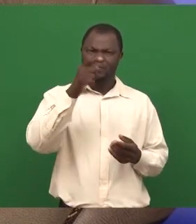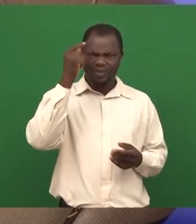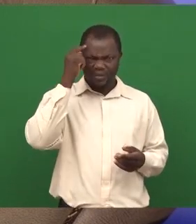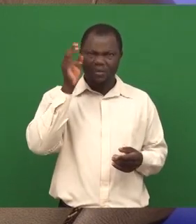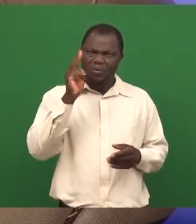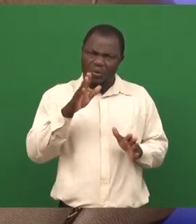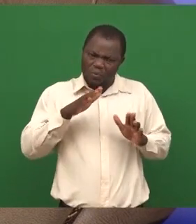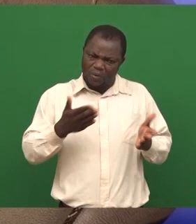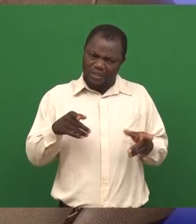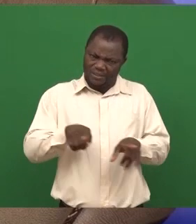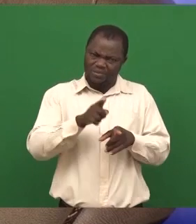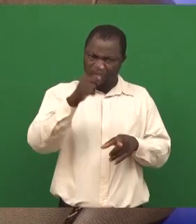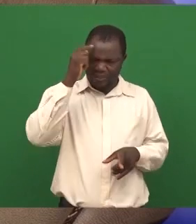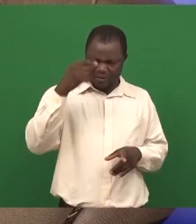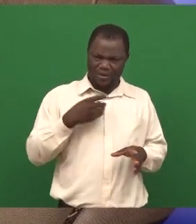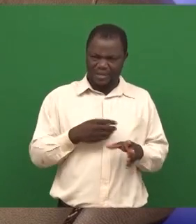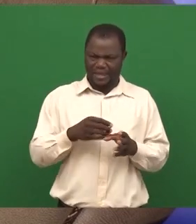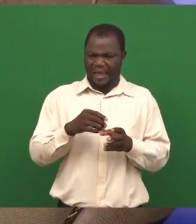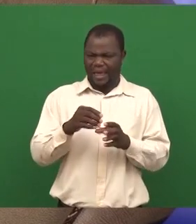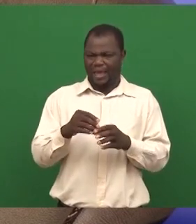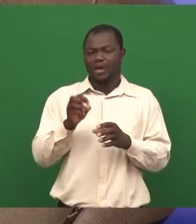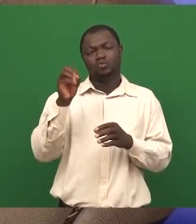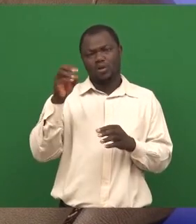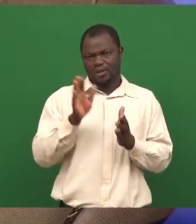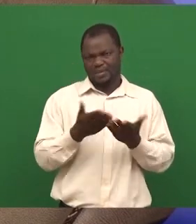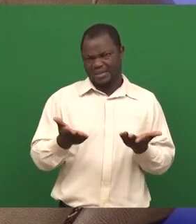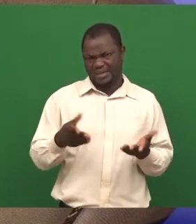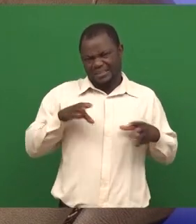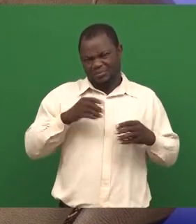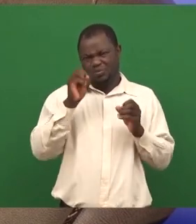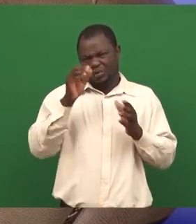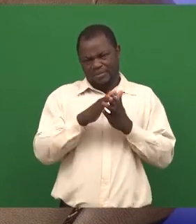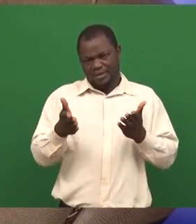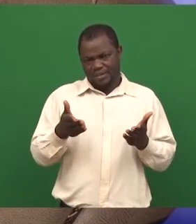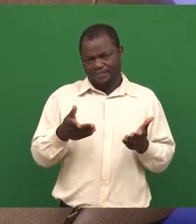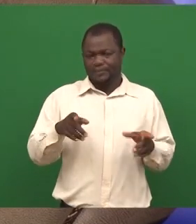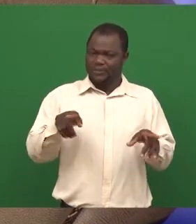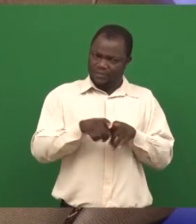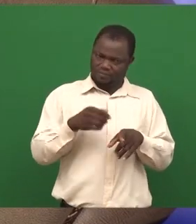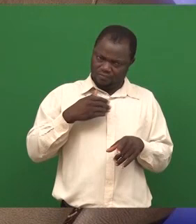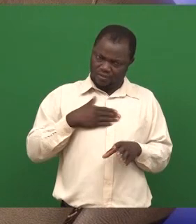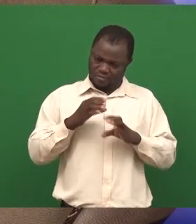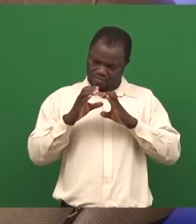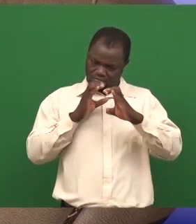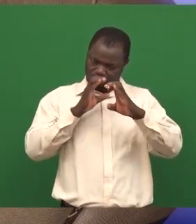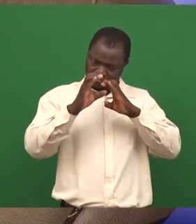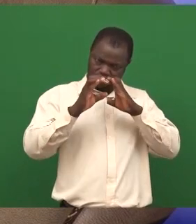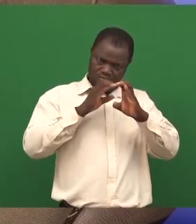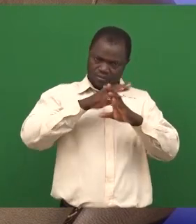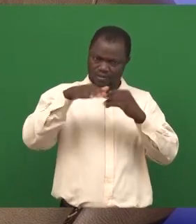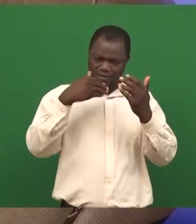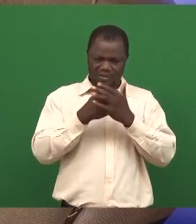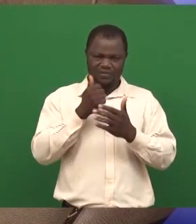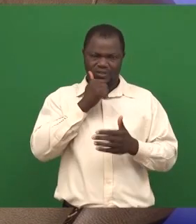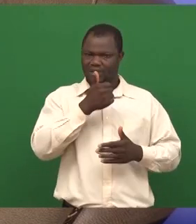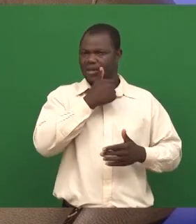manyanyotadzirana zvipi zvisingaite kuti muregererane. Hakuna chisingagone kuregererana. Ngatitaurirane zvakanaka tichitarisa mhuri